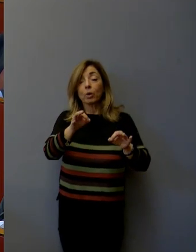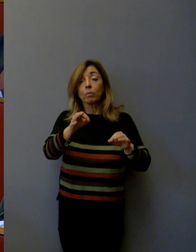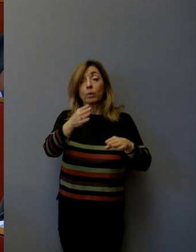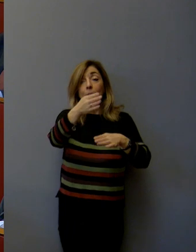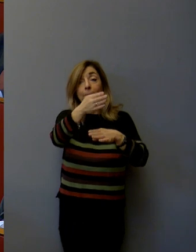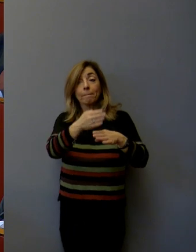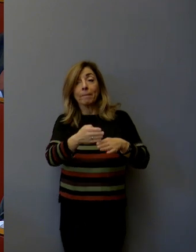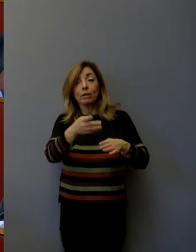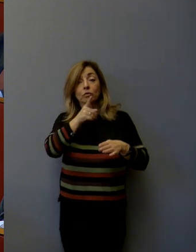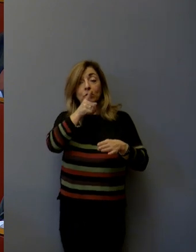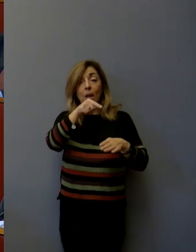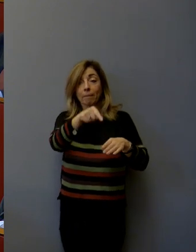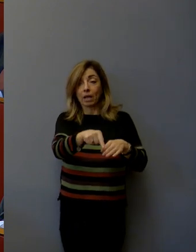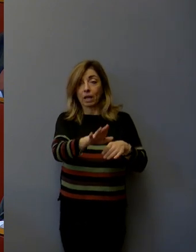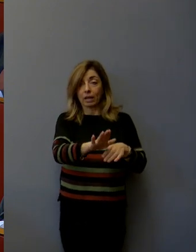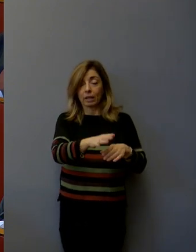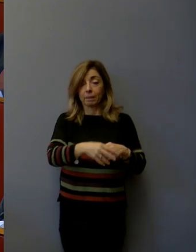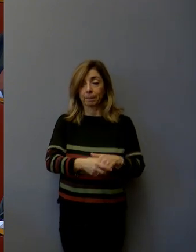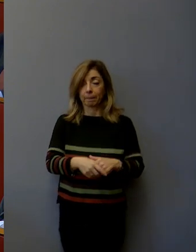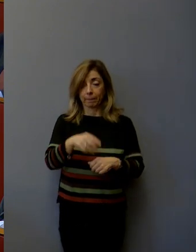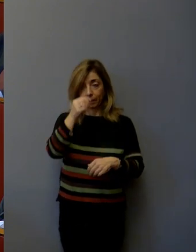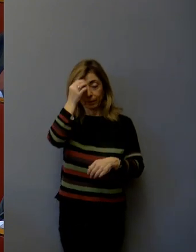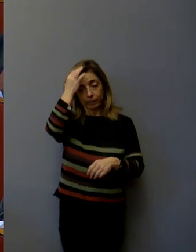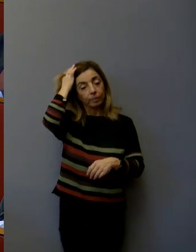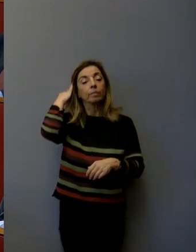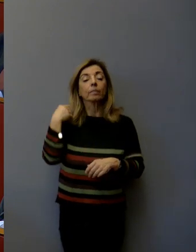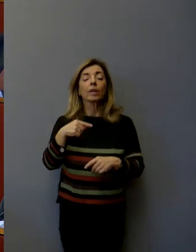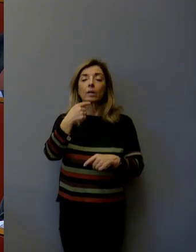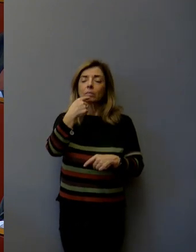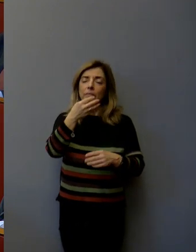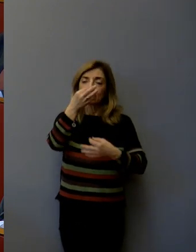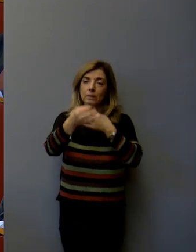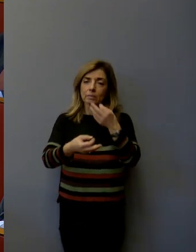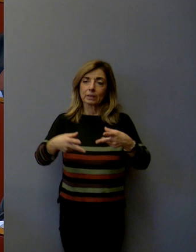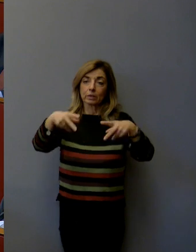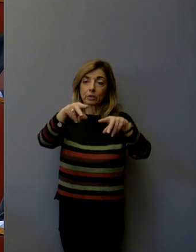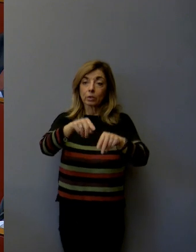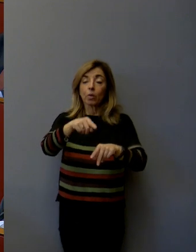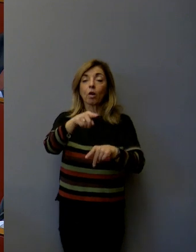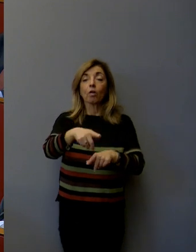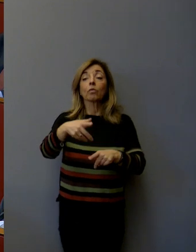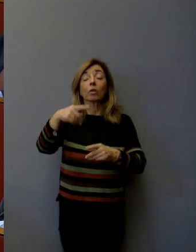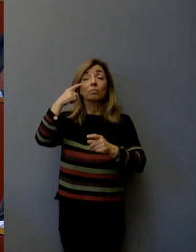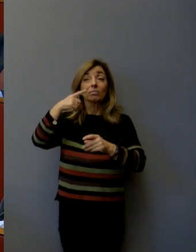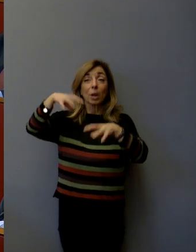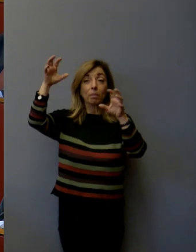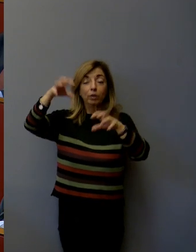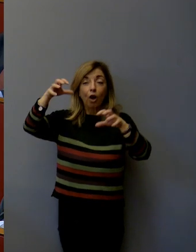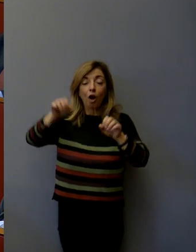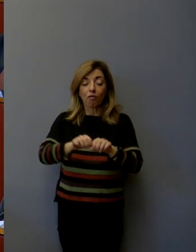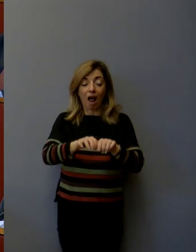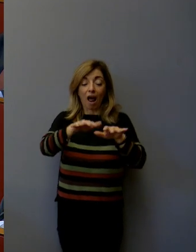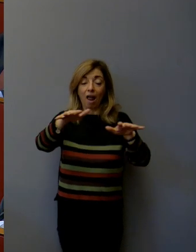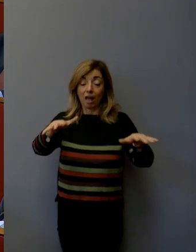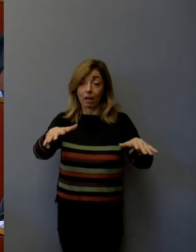problema della come dire delle piogge intese degli allagamenti ha delle ripercussioni a livello cittadino